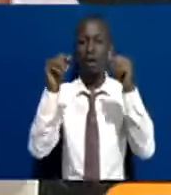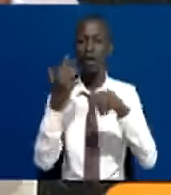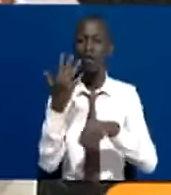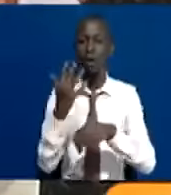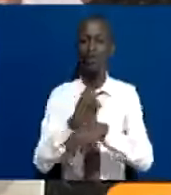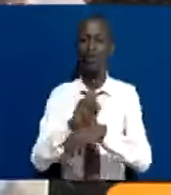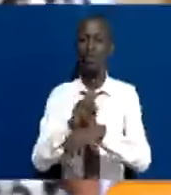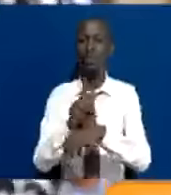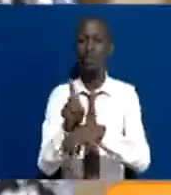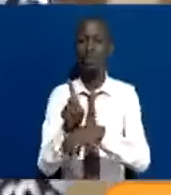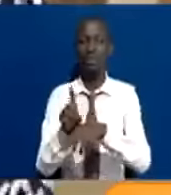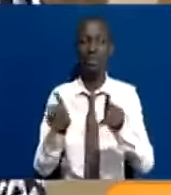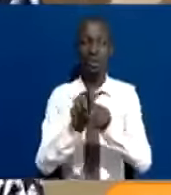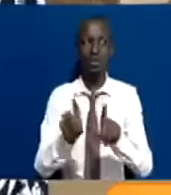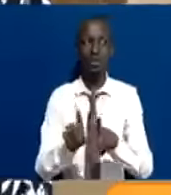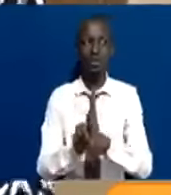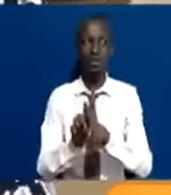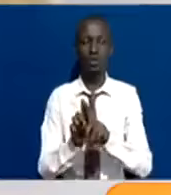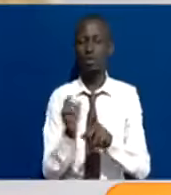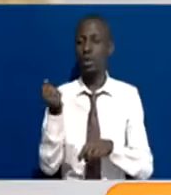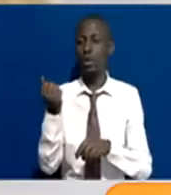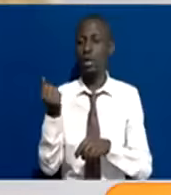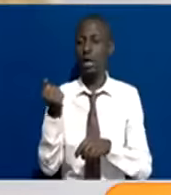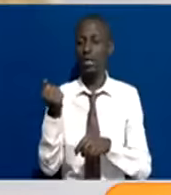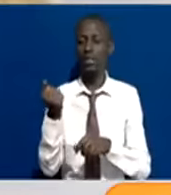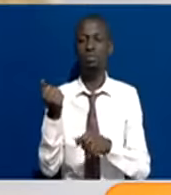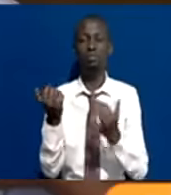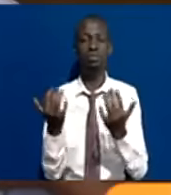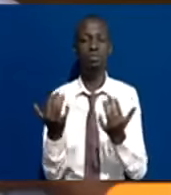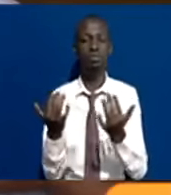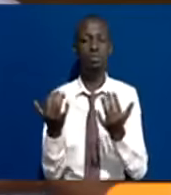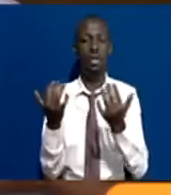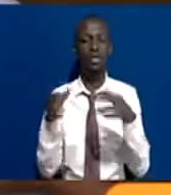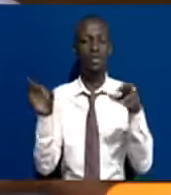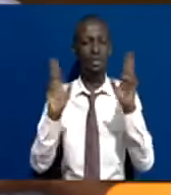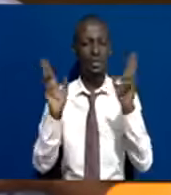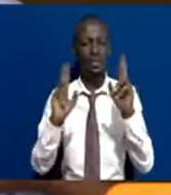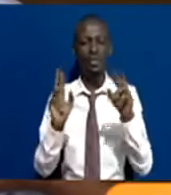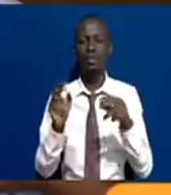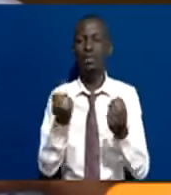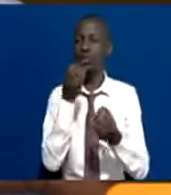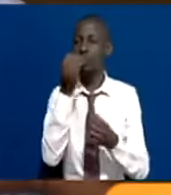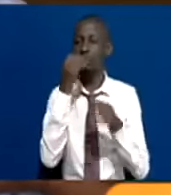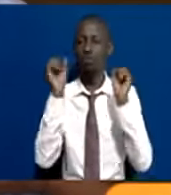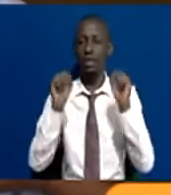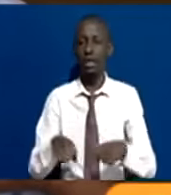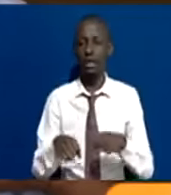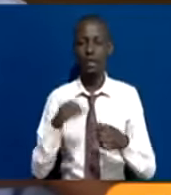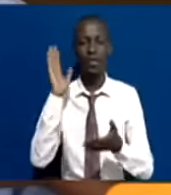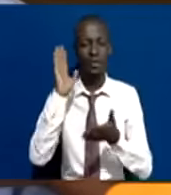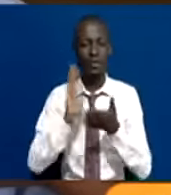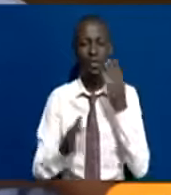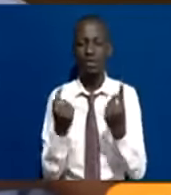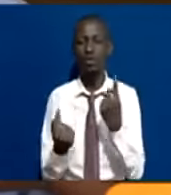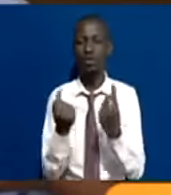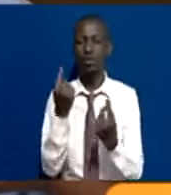na ugali wa nyasi umeiva tayari kuliwa. What I've noticed is ugali wa nyasi huiva haraka na mapishi yake ni sawa na